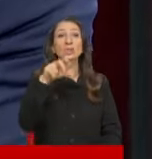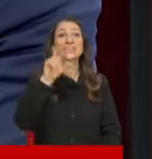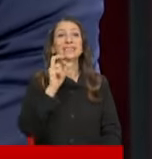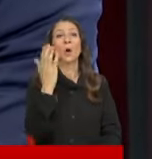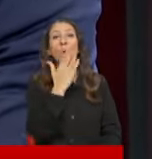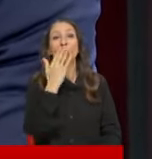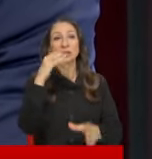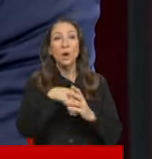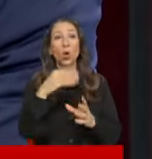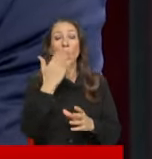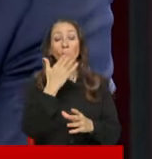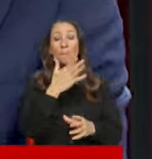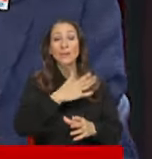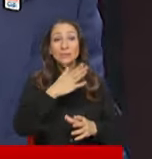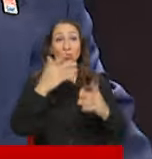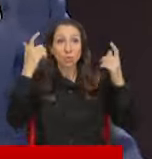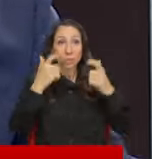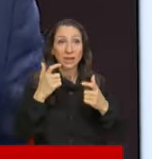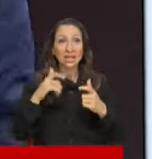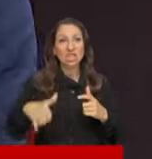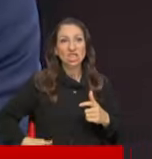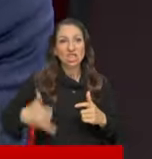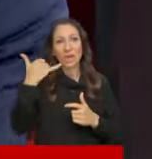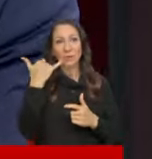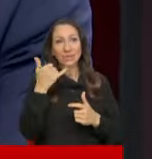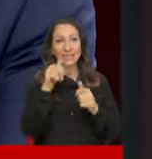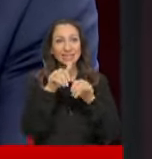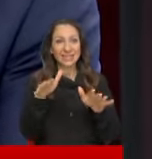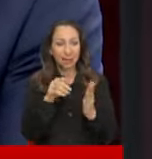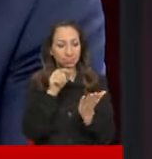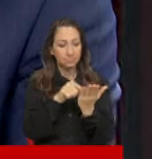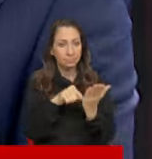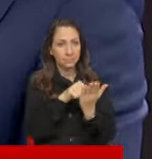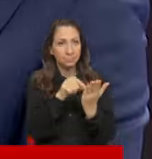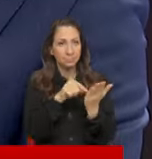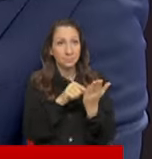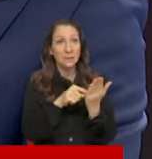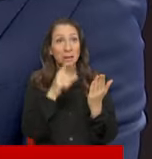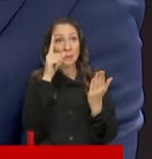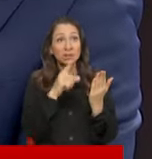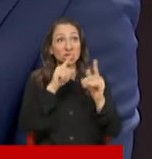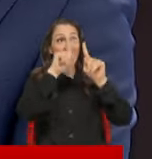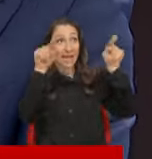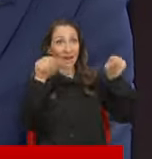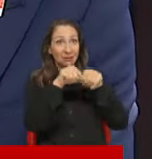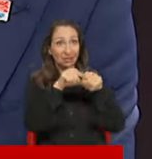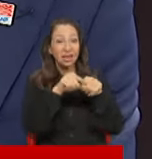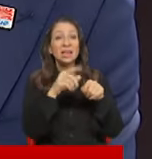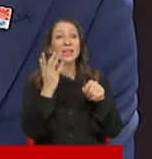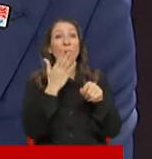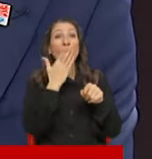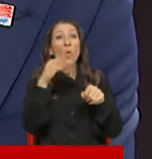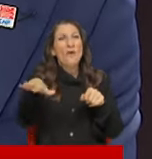okulda okul Bilişim sorumlular cep telefonuyla sisteme girişleri yapacaklar 1ci ekrandan daha